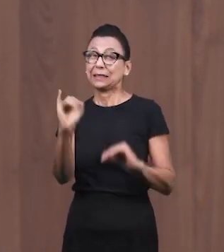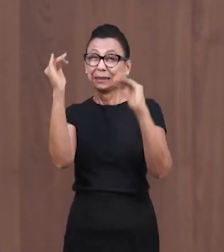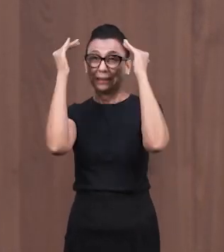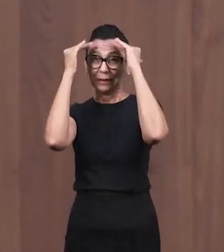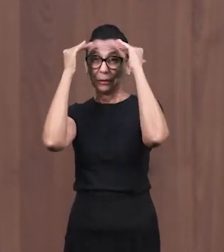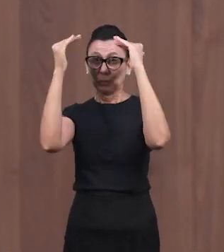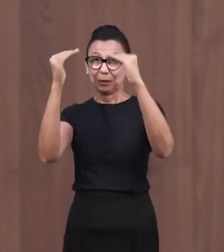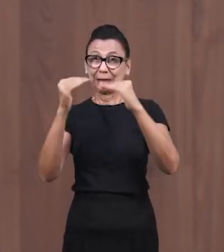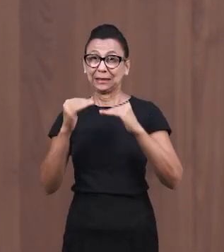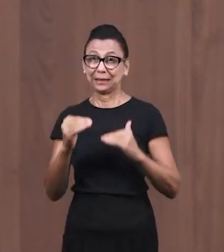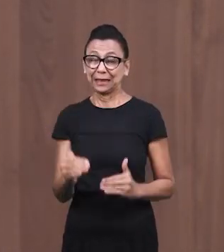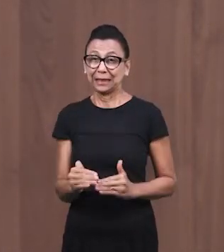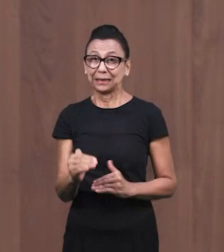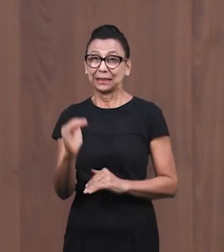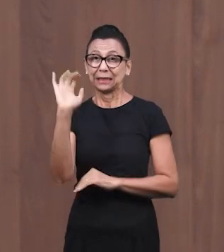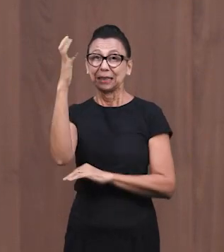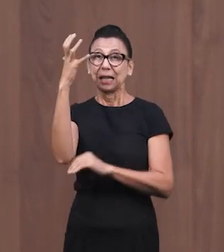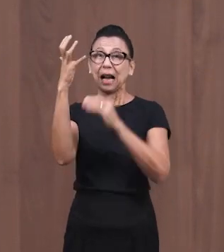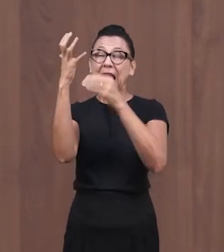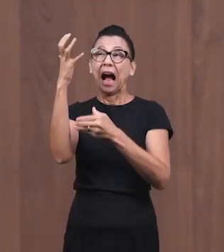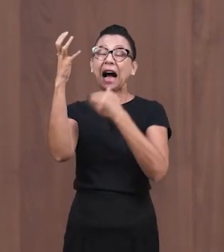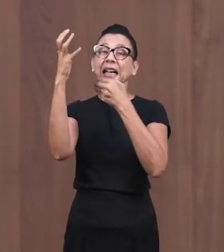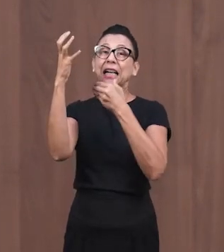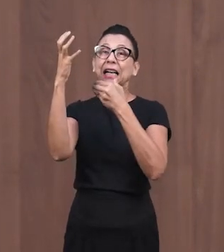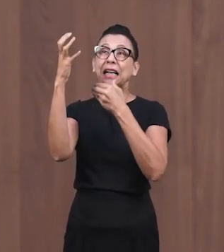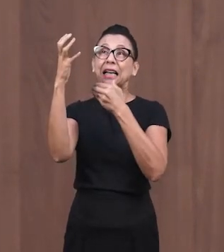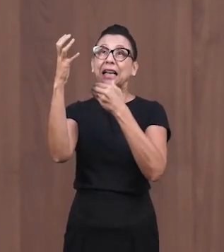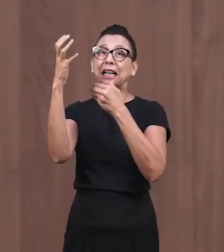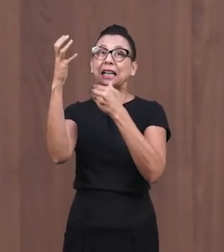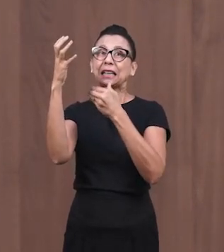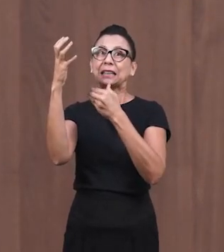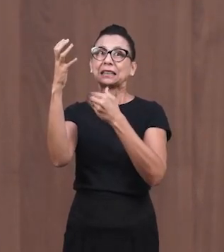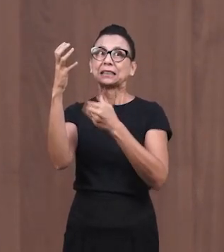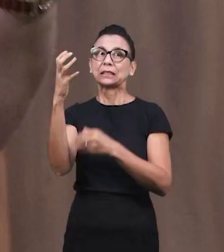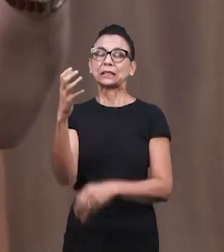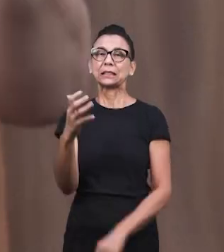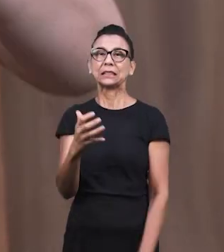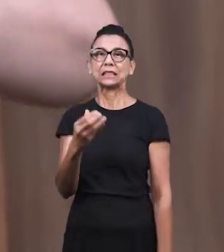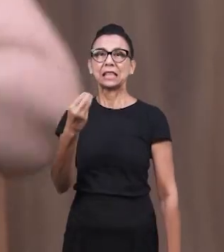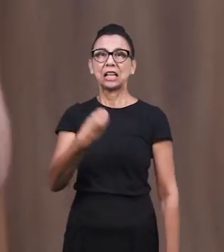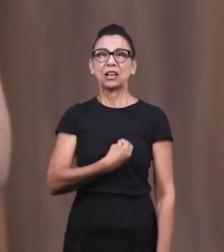s'ils mangent de cet arbre, ils allaient avoir la mort spirituelle.